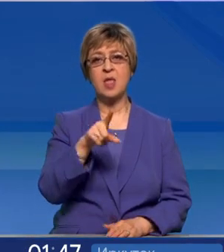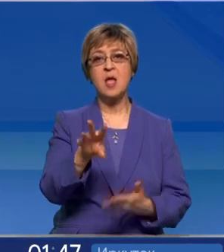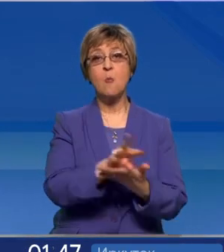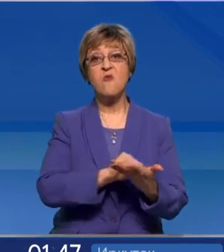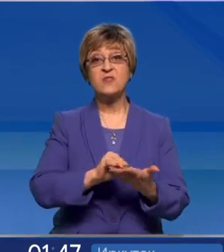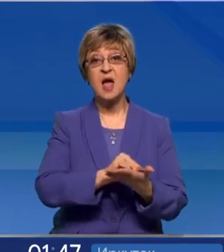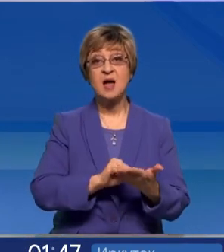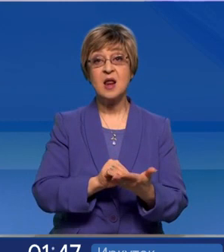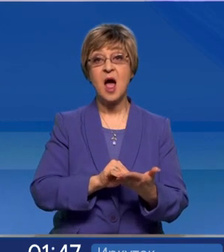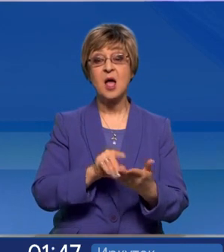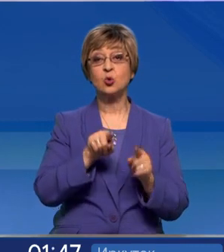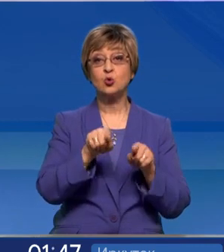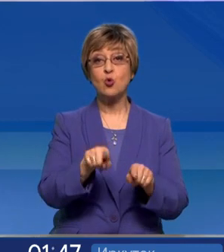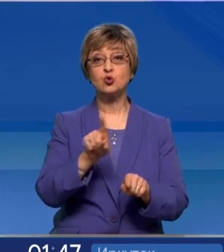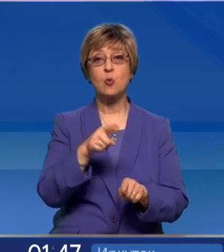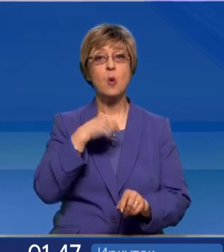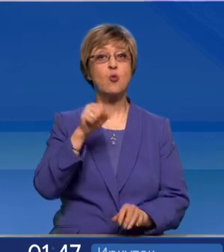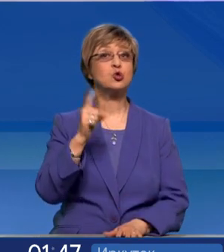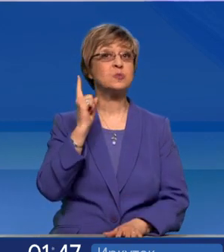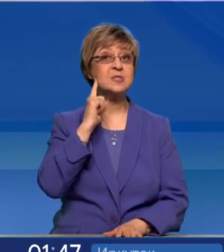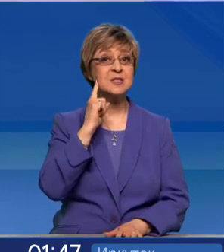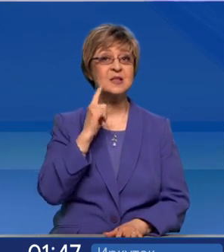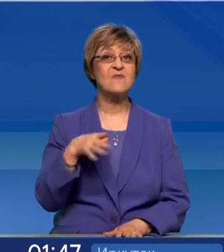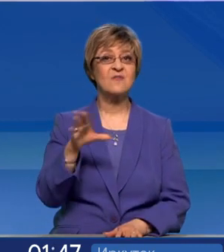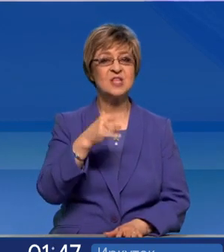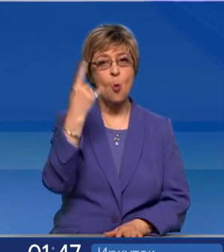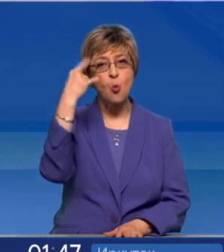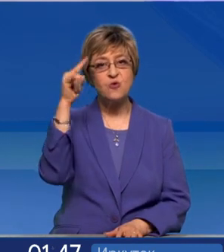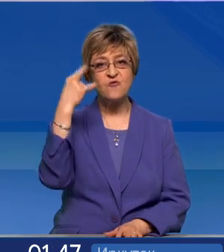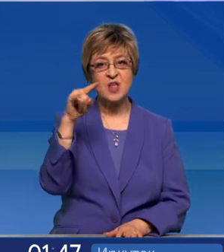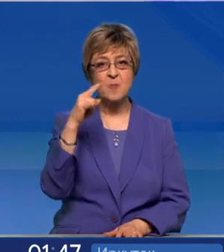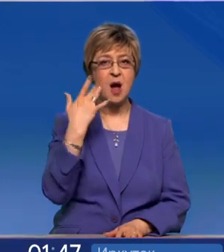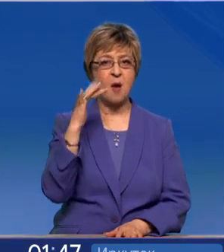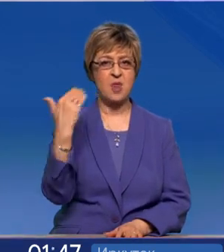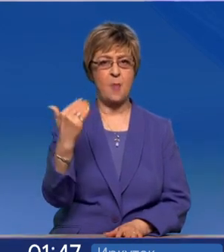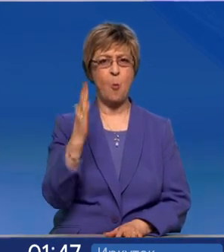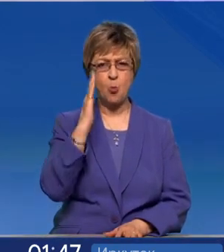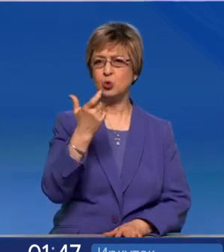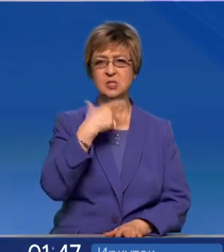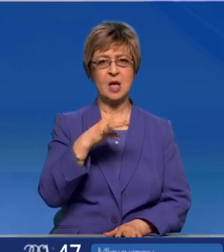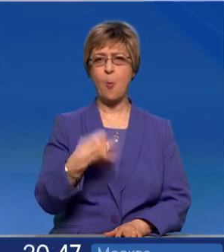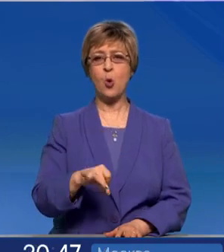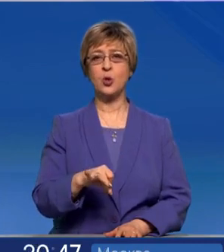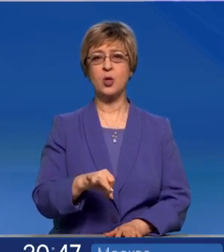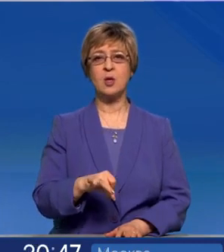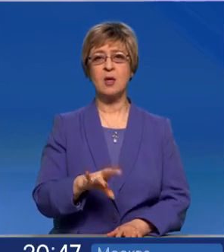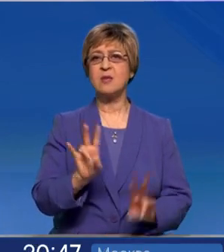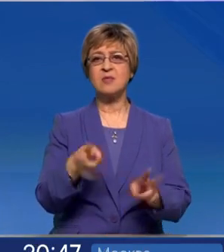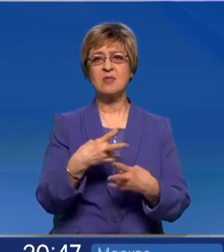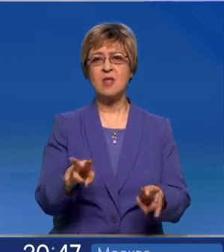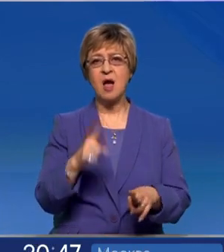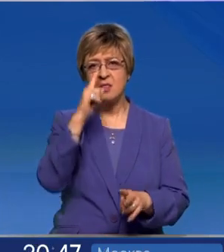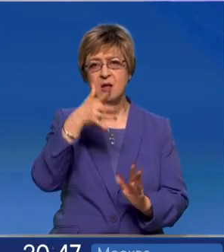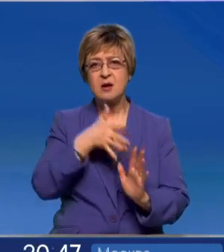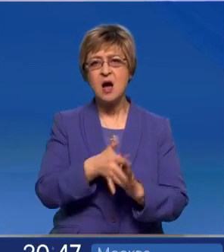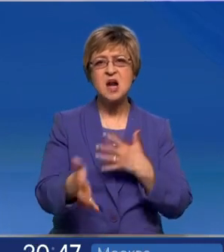концепцию, которую мы можем слышать почти во всех диснеевских мультфильмах. «Будь собой». Не надо тут разбираться, что, как,